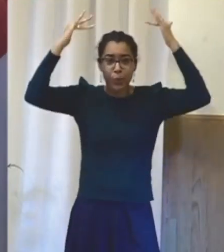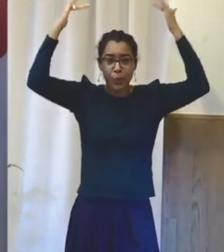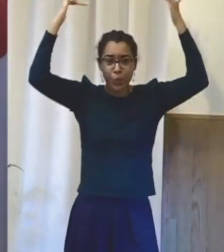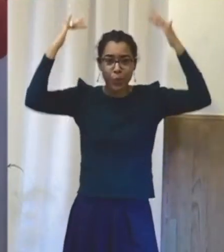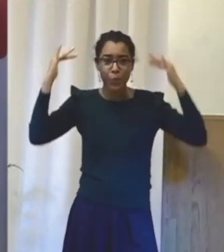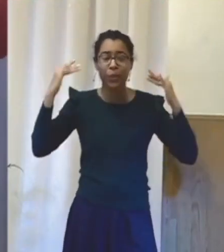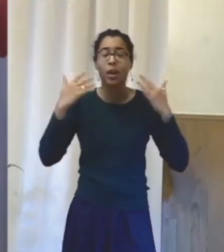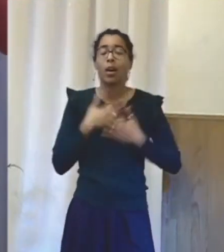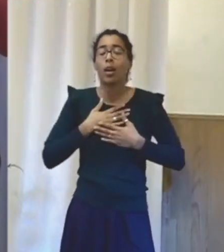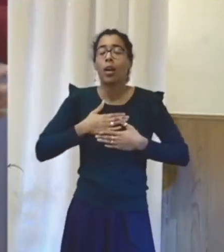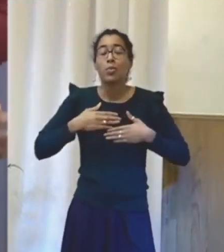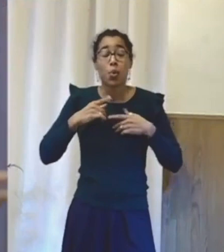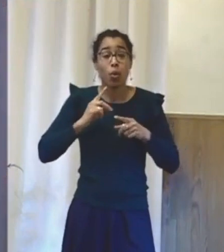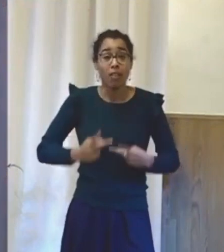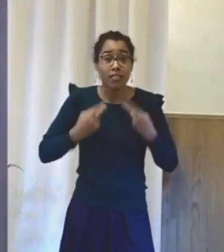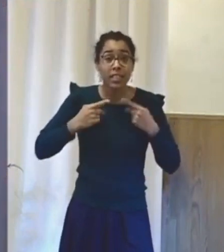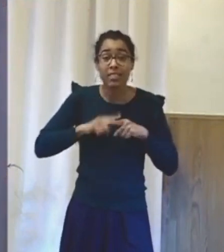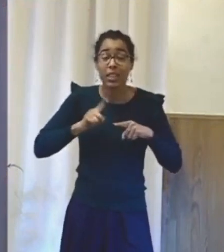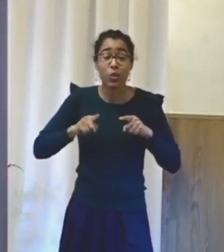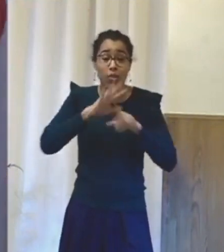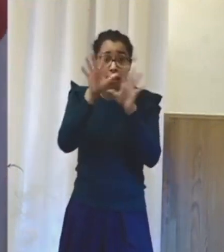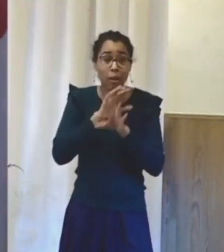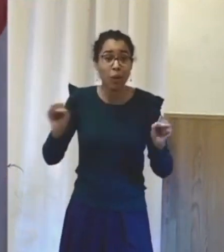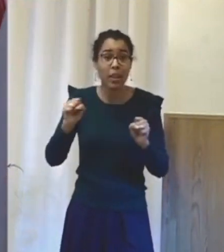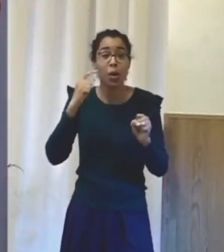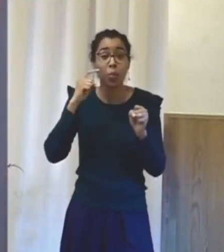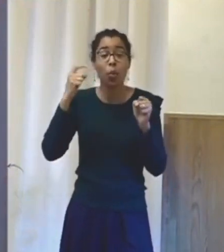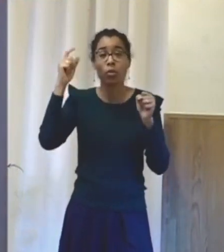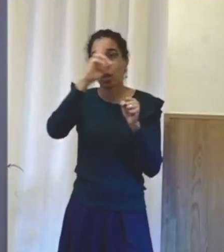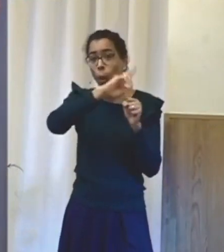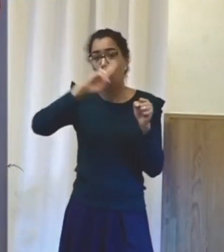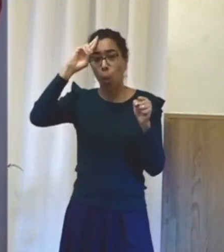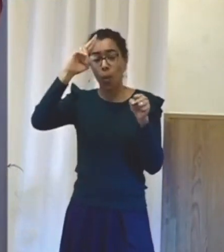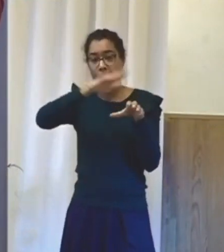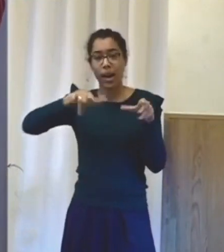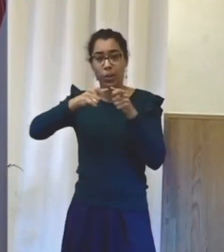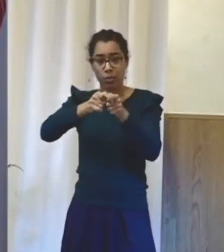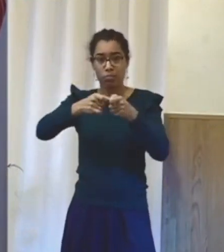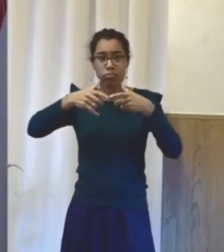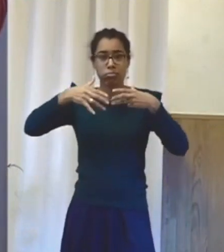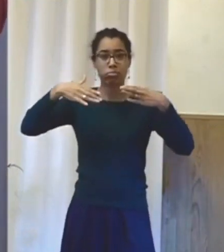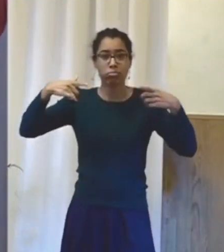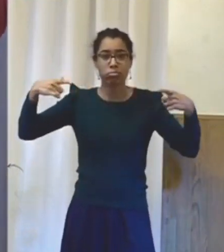Dieu. Afin que justement le royaume puisse progresser. Amen.